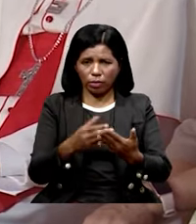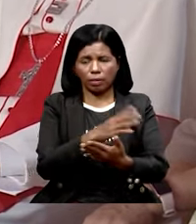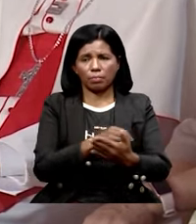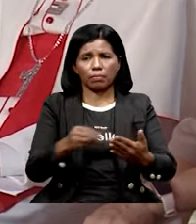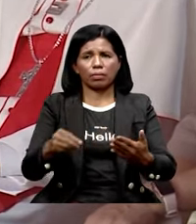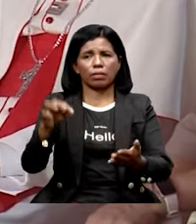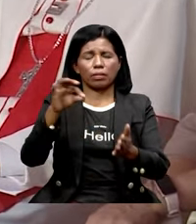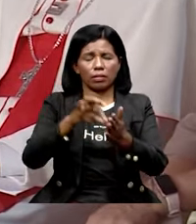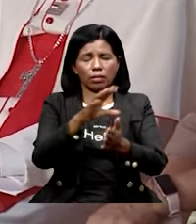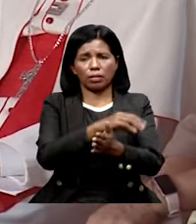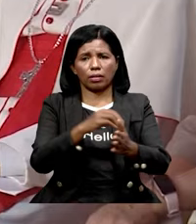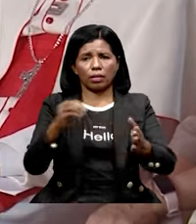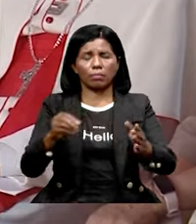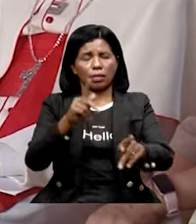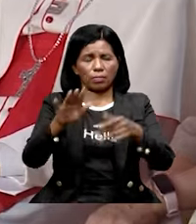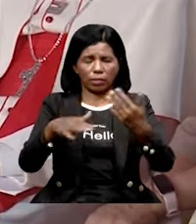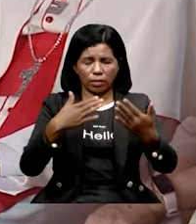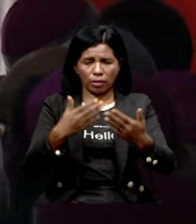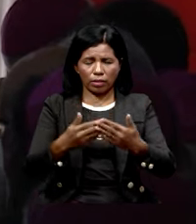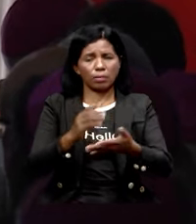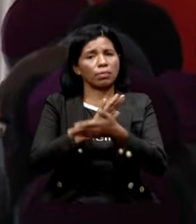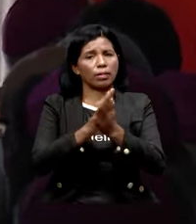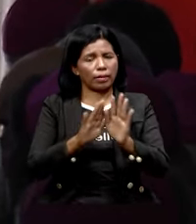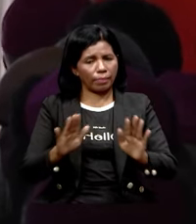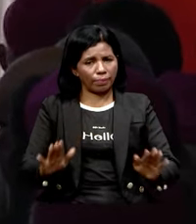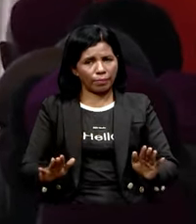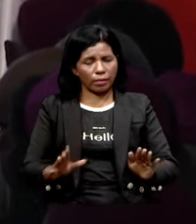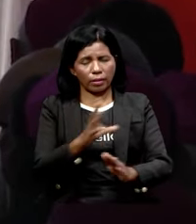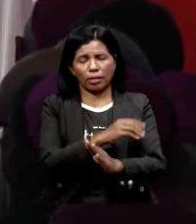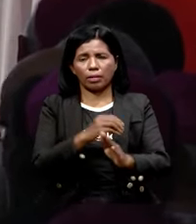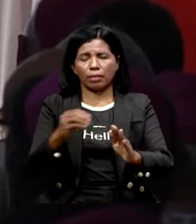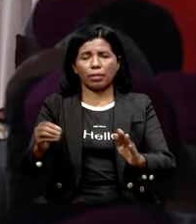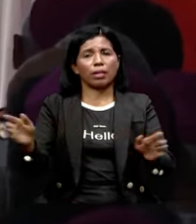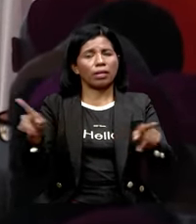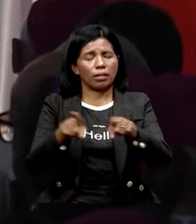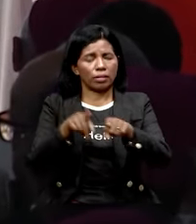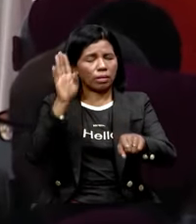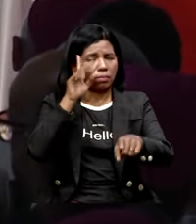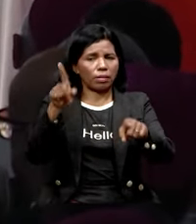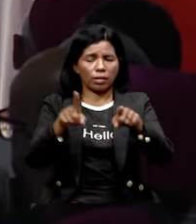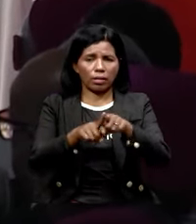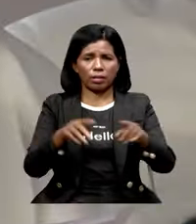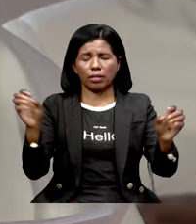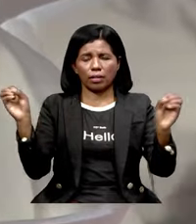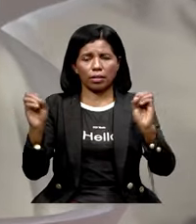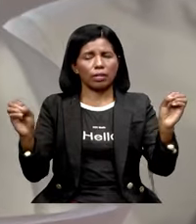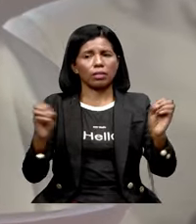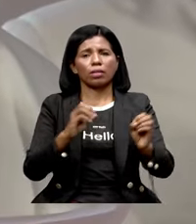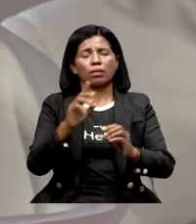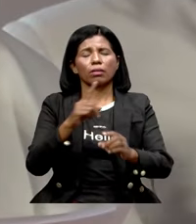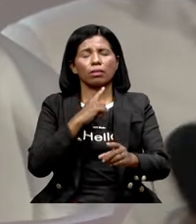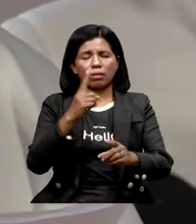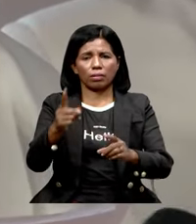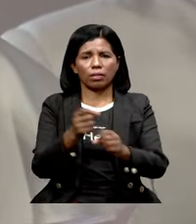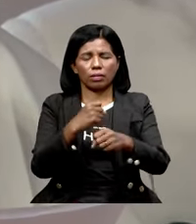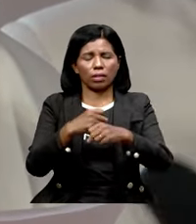titik rujukan bagi masyarakat yang damai dan bersaudara dan tidak pernah menjadi alasan untuk